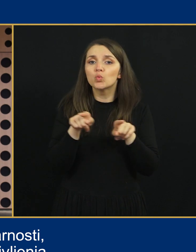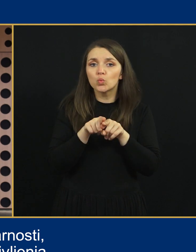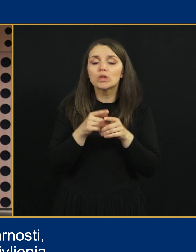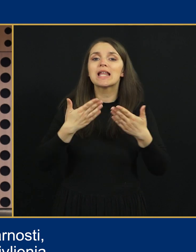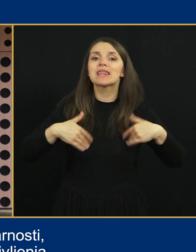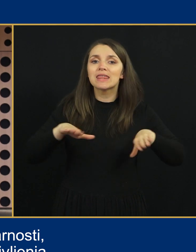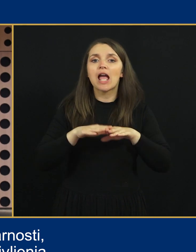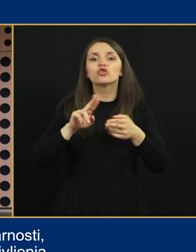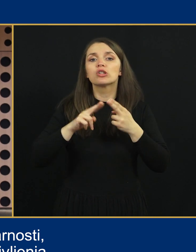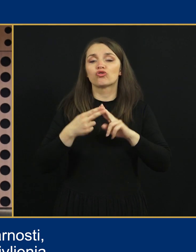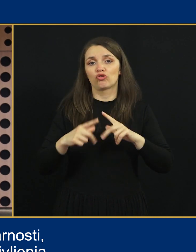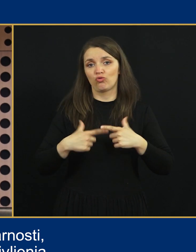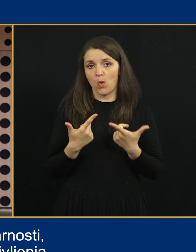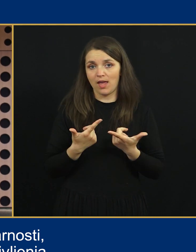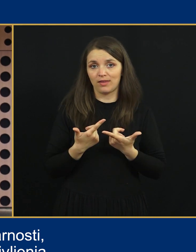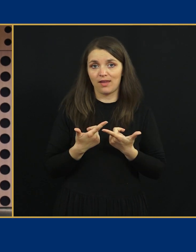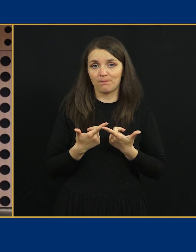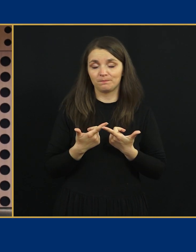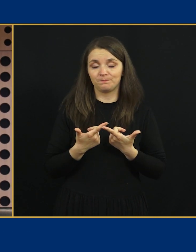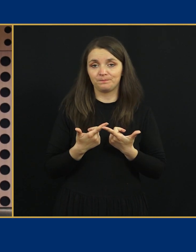tudi naš način življenja.